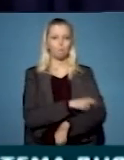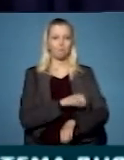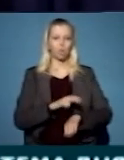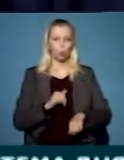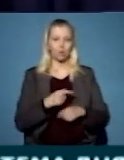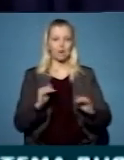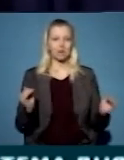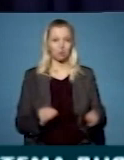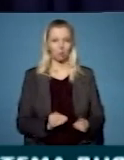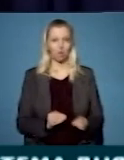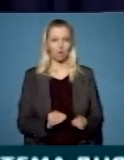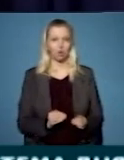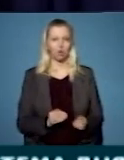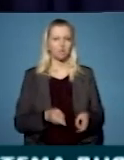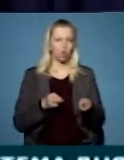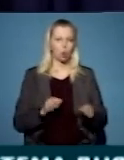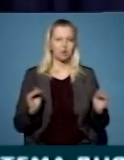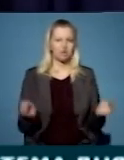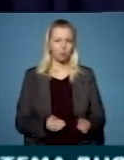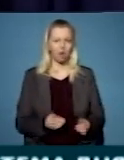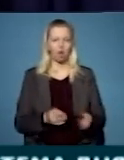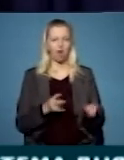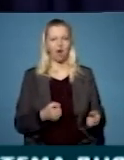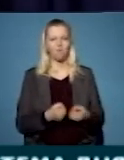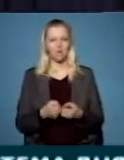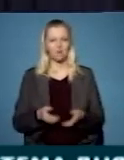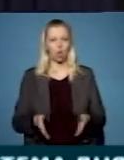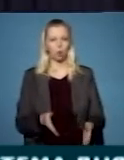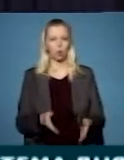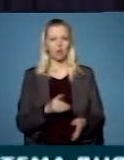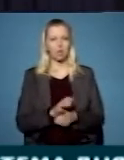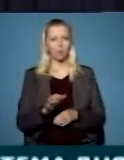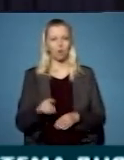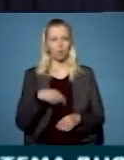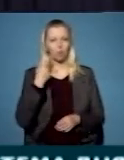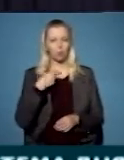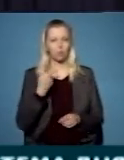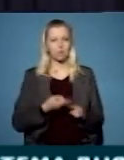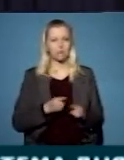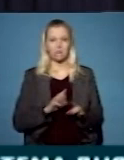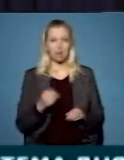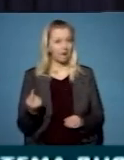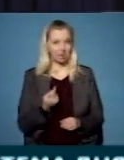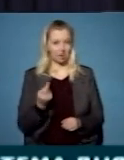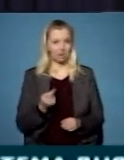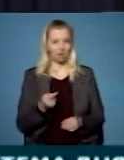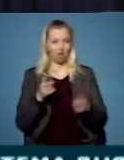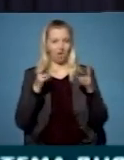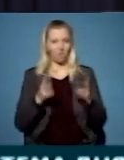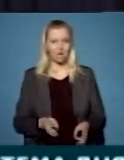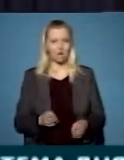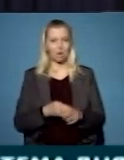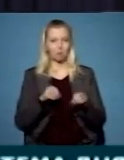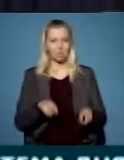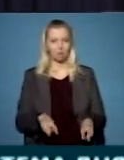Це зменшення вуличної злочинності, зменшення аварійності на дорогах. Направду кажучи, це не єдина аварійна